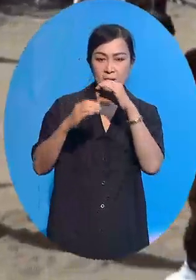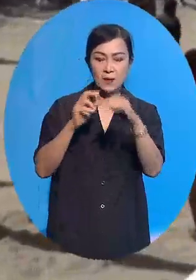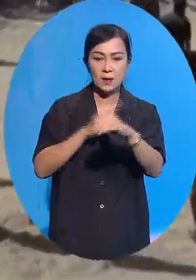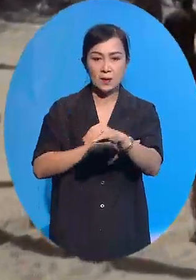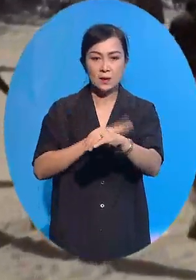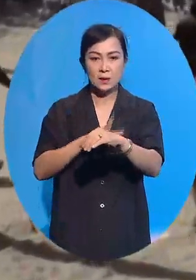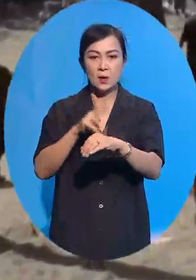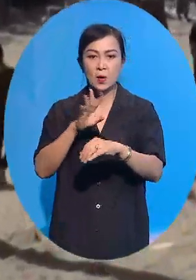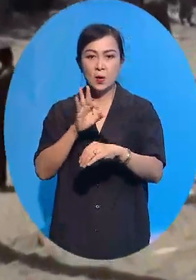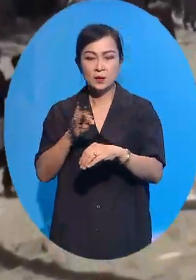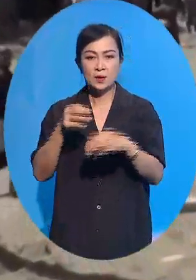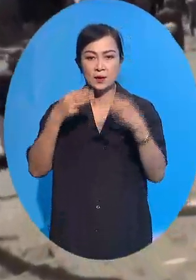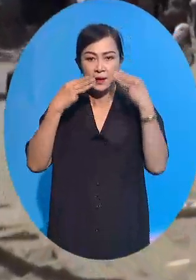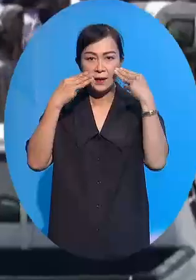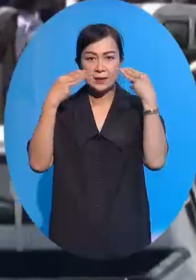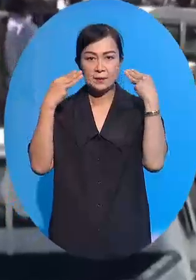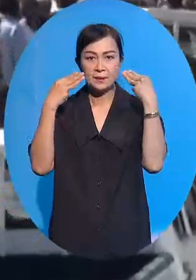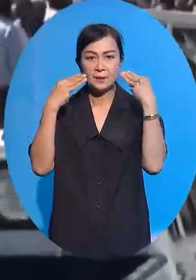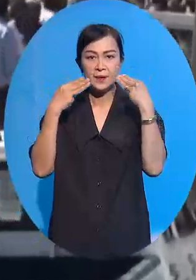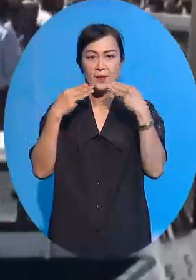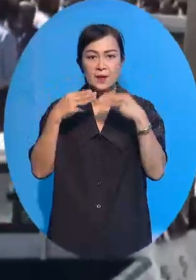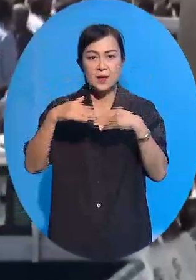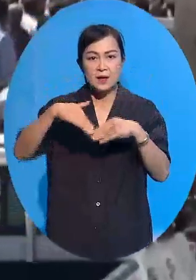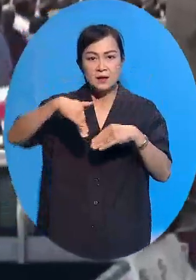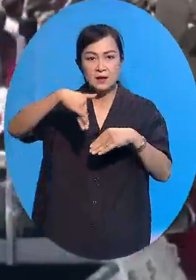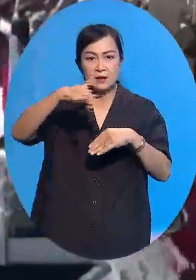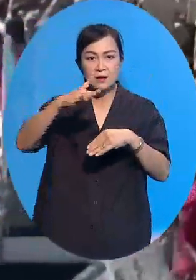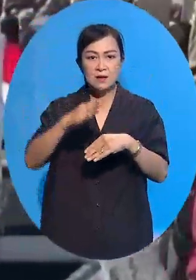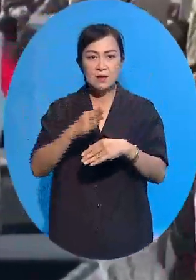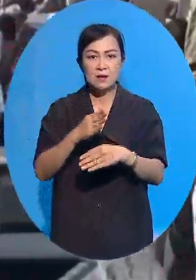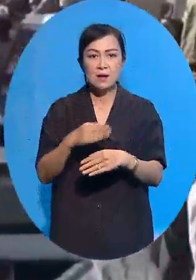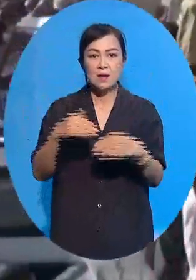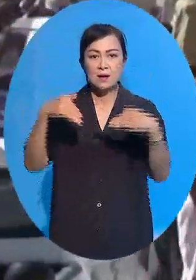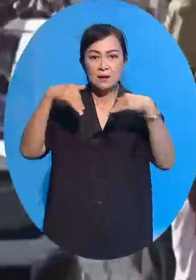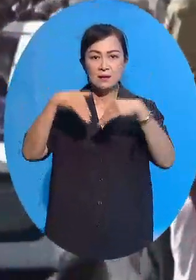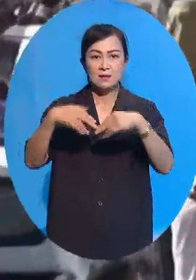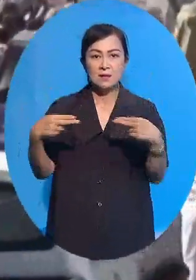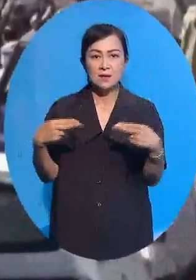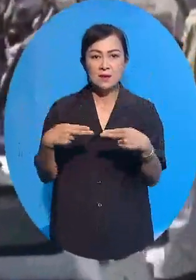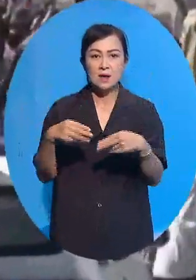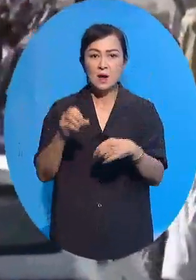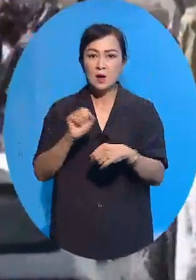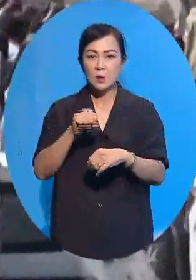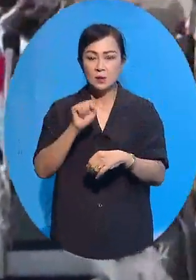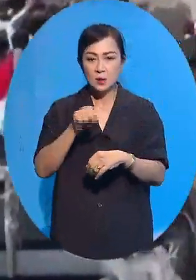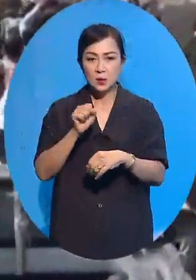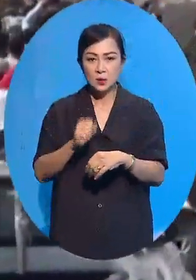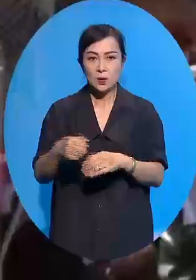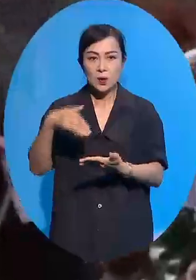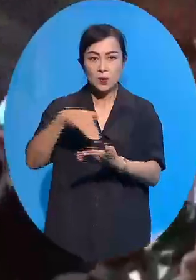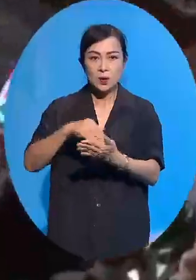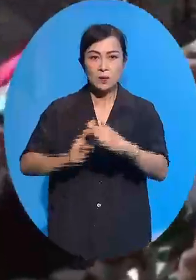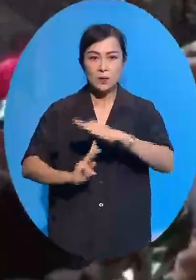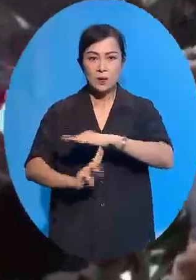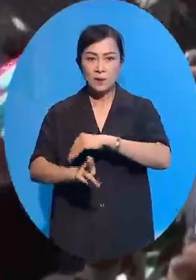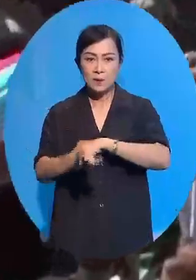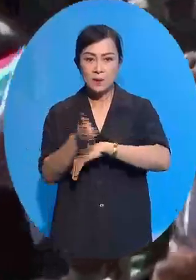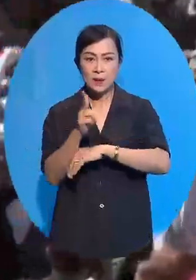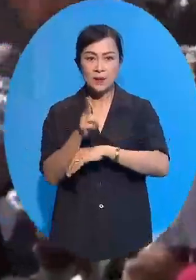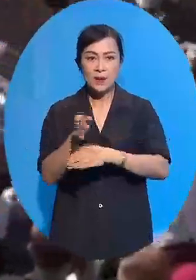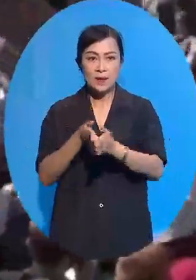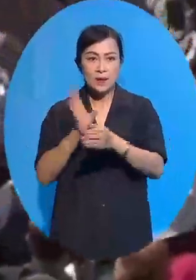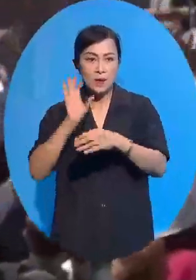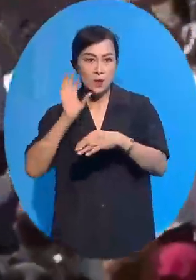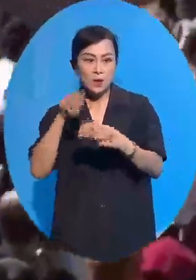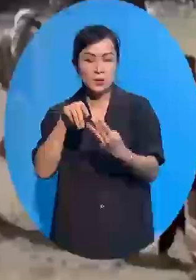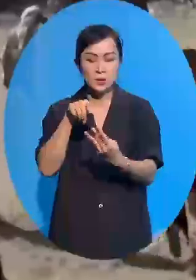lượng Houthi và Ả Rập Xê Út. Tiến trình này đã được tăng cường kể từ khi các bên tham chiến không đạt được thỏa thuận nhằm gia hạn lệnh ngừng bắn do Liên